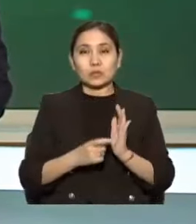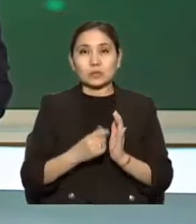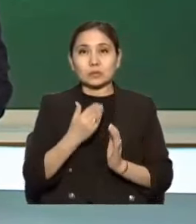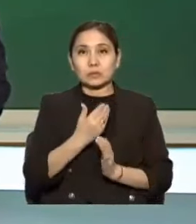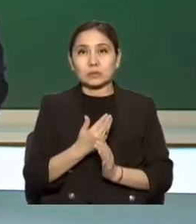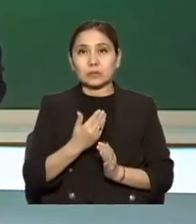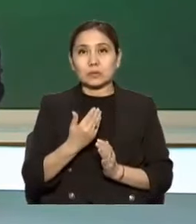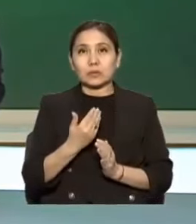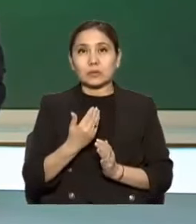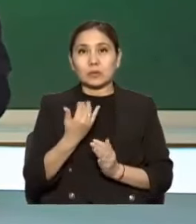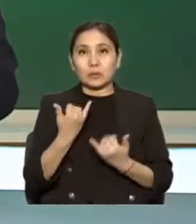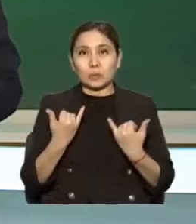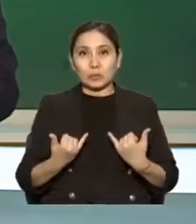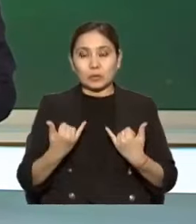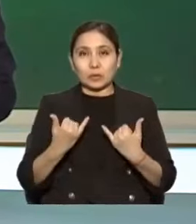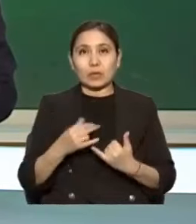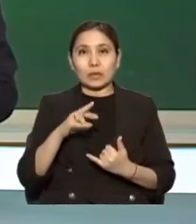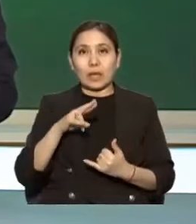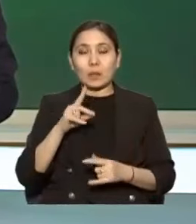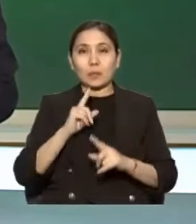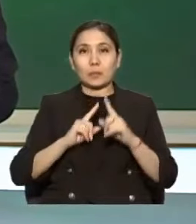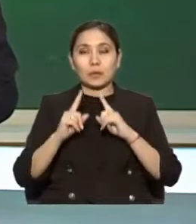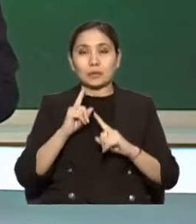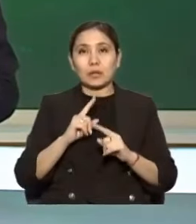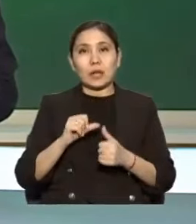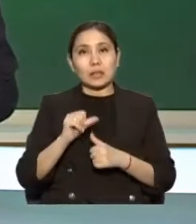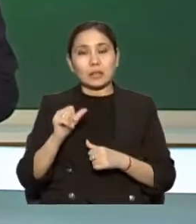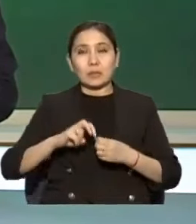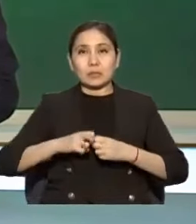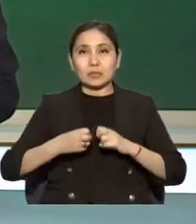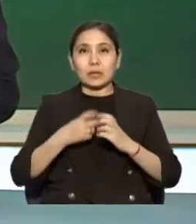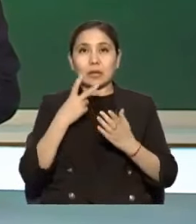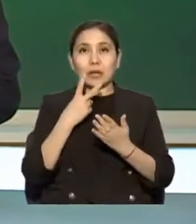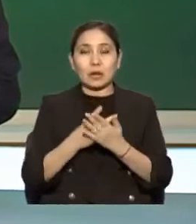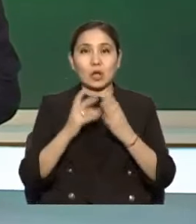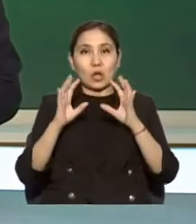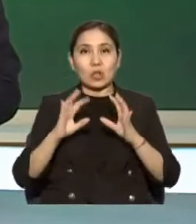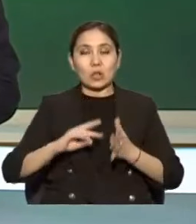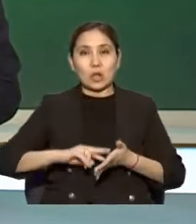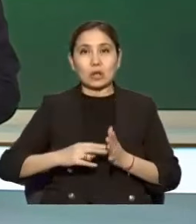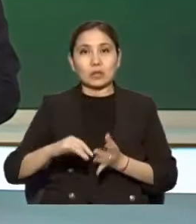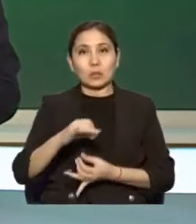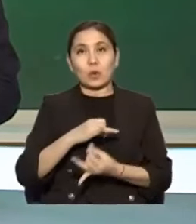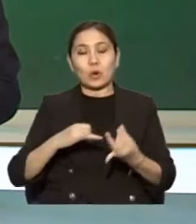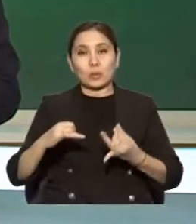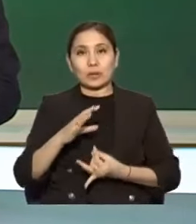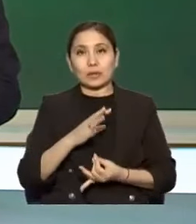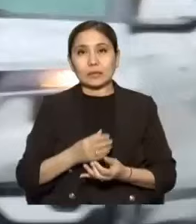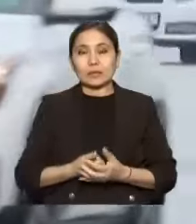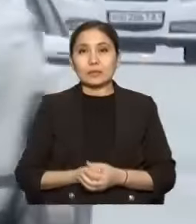palatasining bu galgi yalpi majlisida ayni masalalarga qaratilgan qonun loyihalari muhokama qilindi.